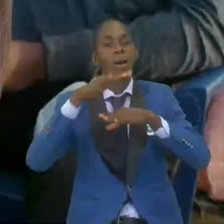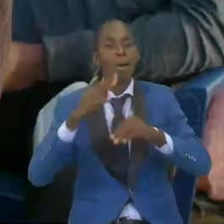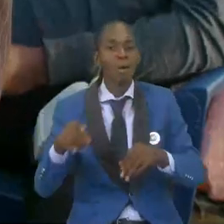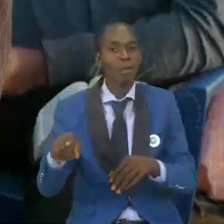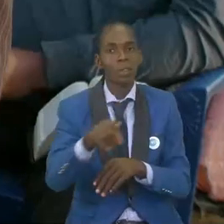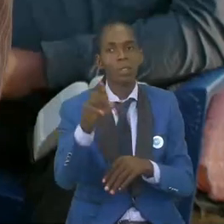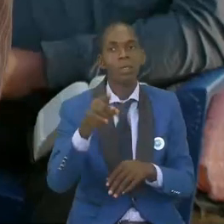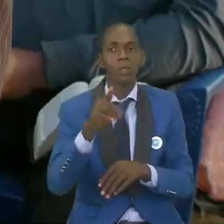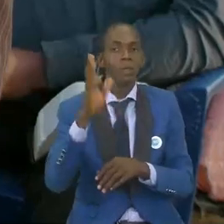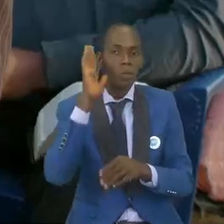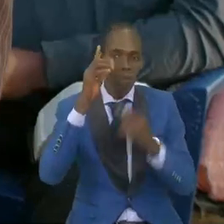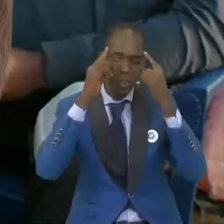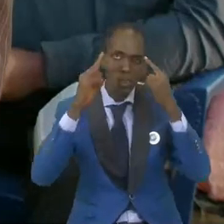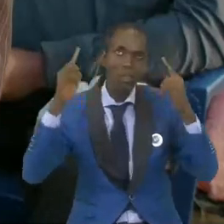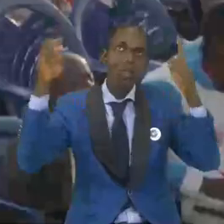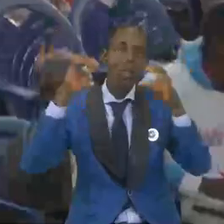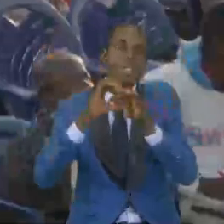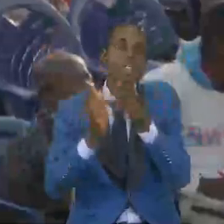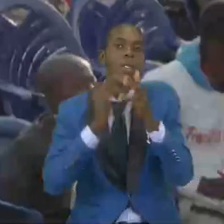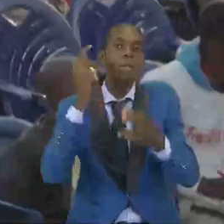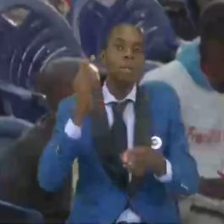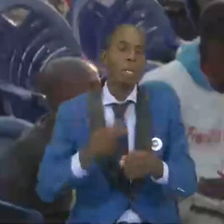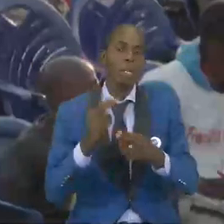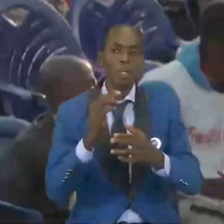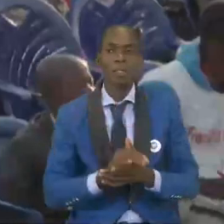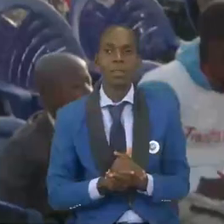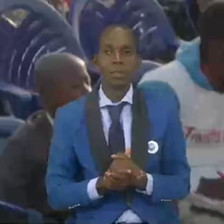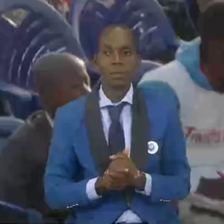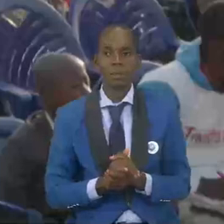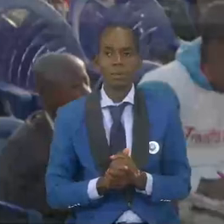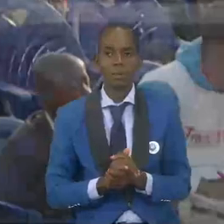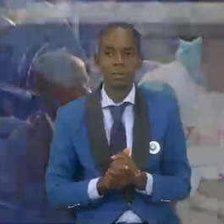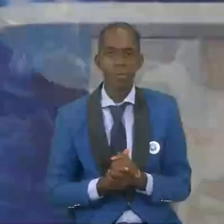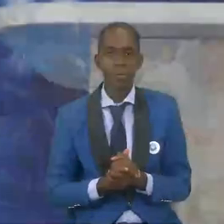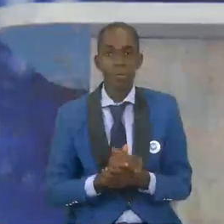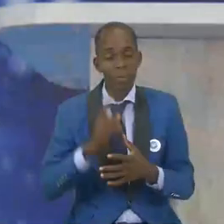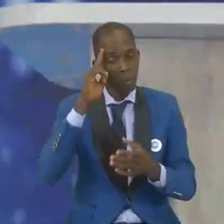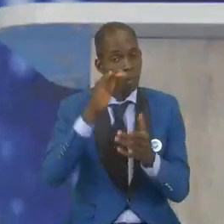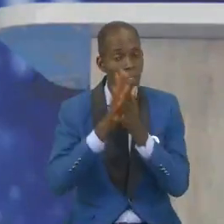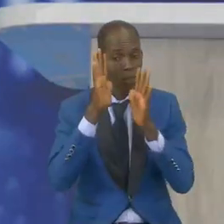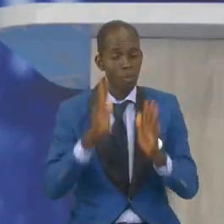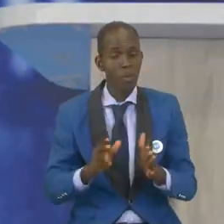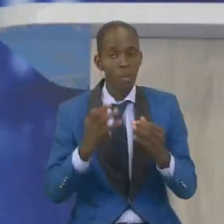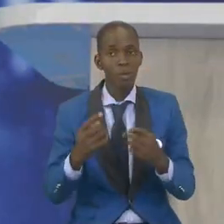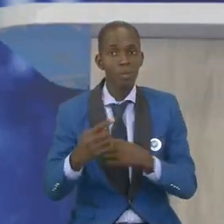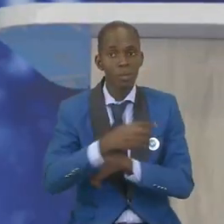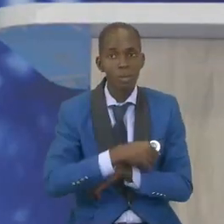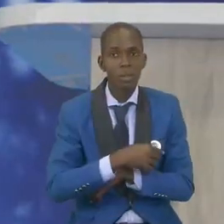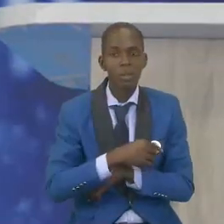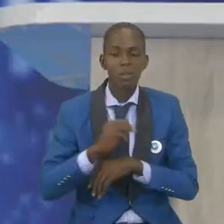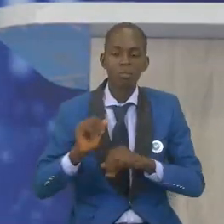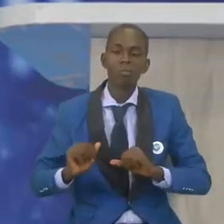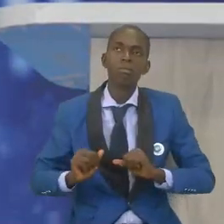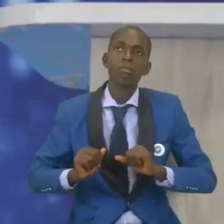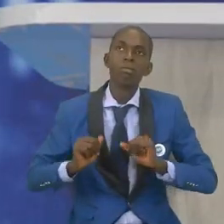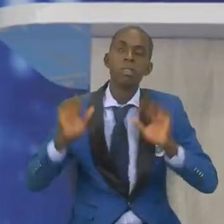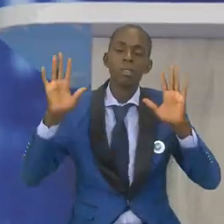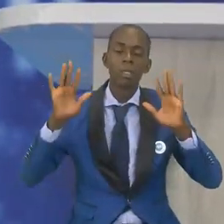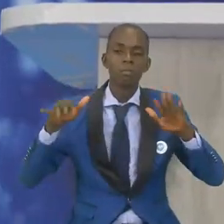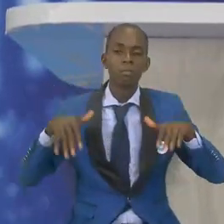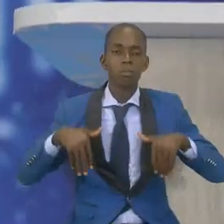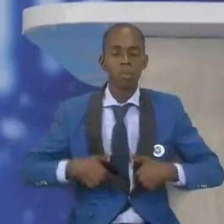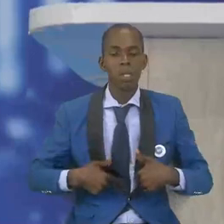seront surpris. Tu seras devant. Tu vas réussir au nom de Jésus.